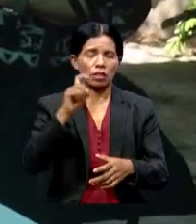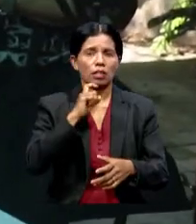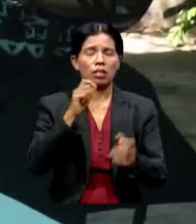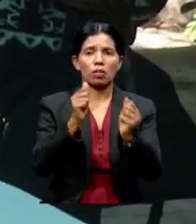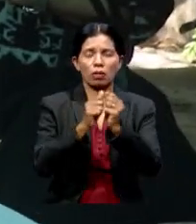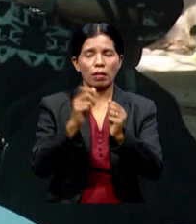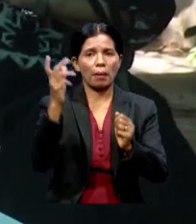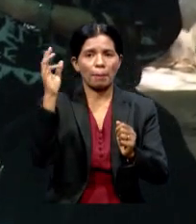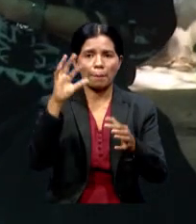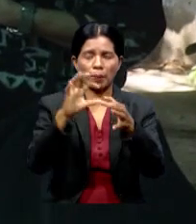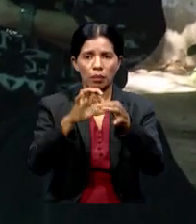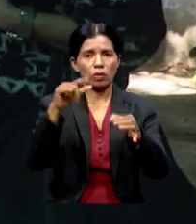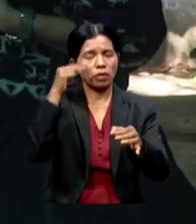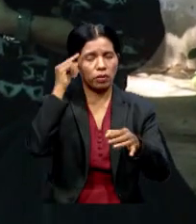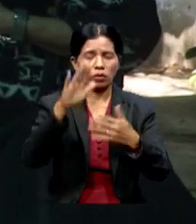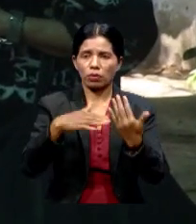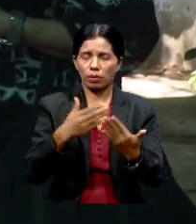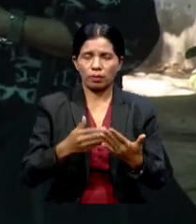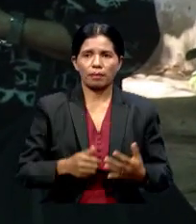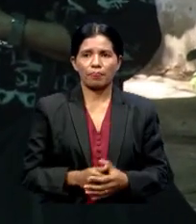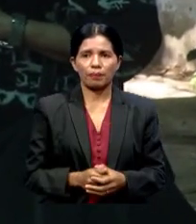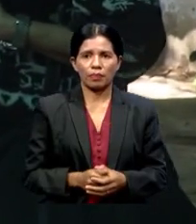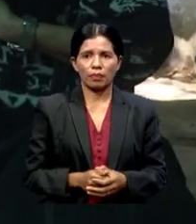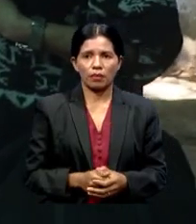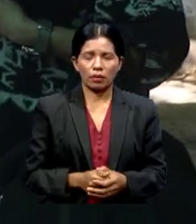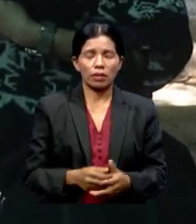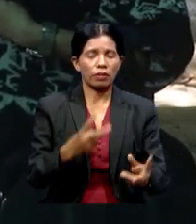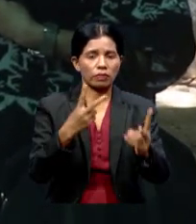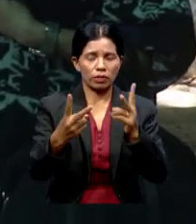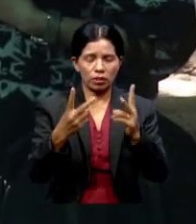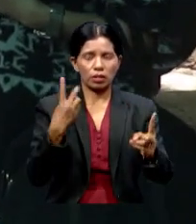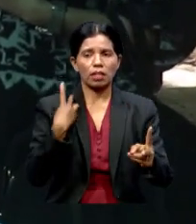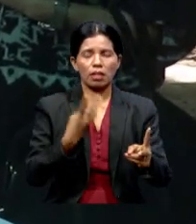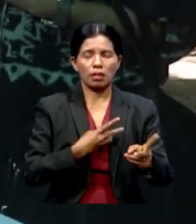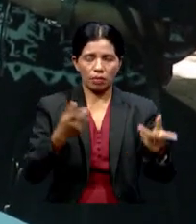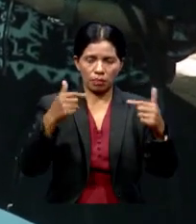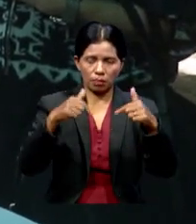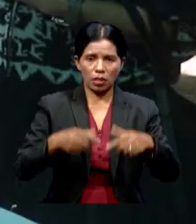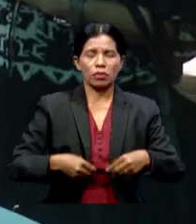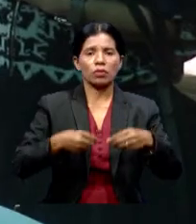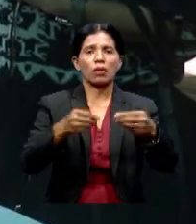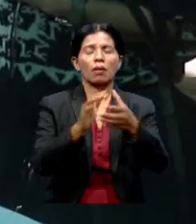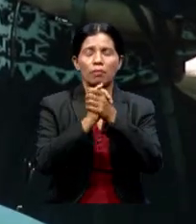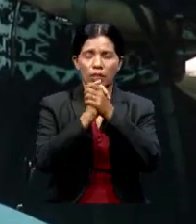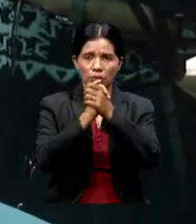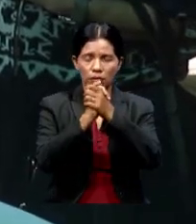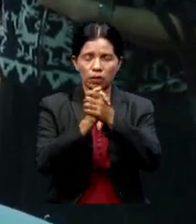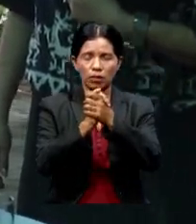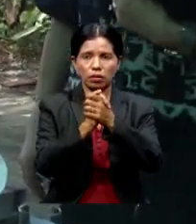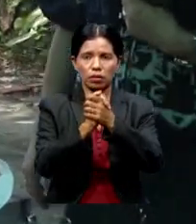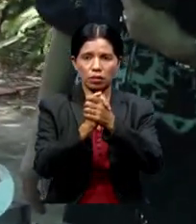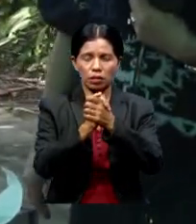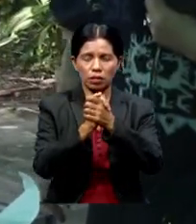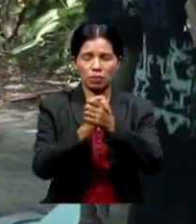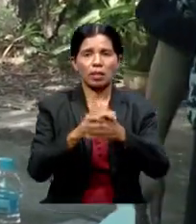Tomat. Ya, kehadiran saya ini selain untuk memberikan selamat kepada Pak Sanana sebagai founding